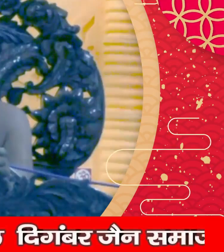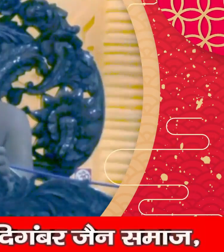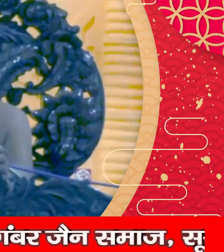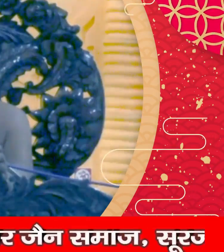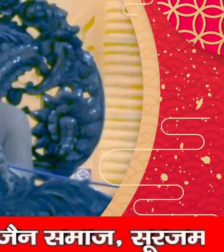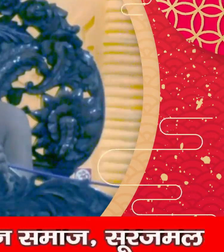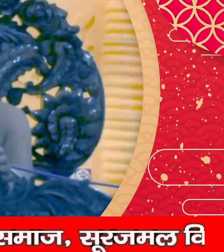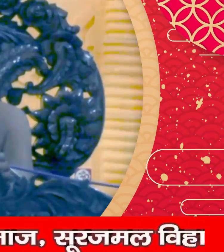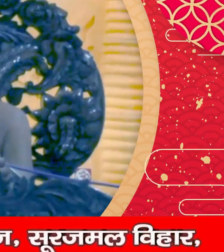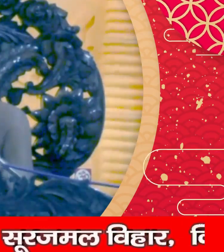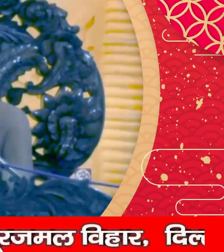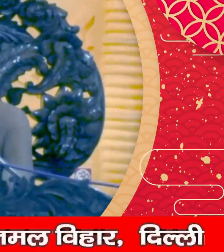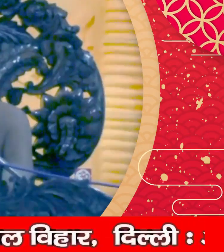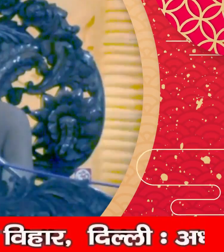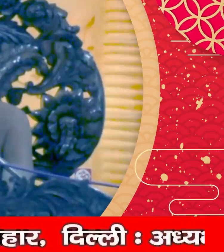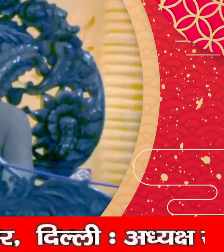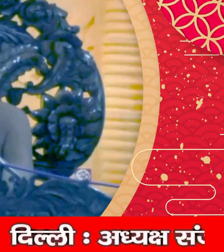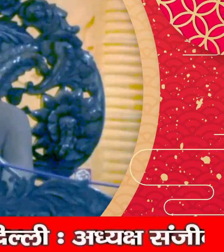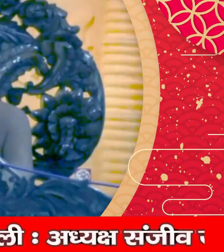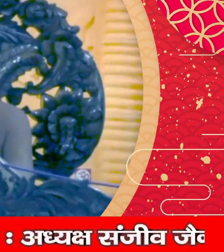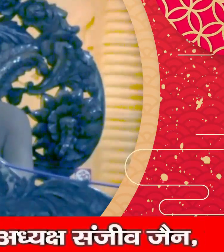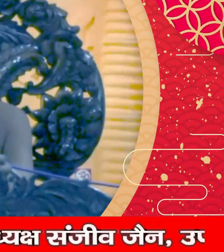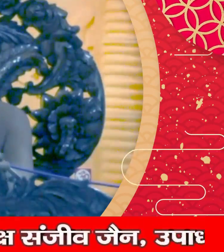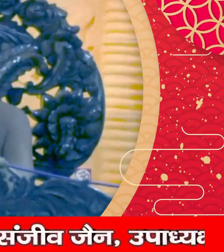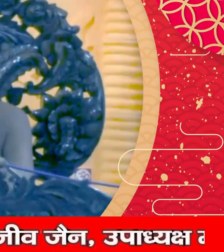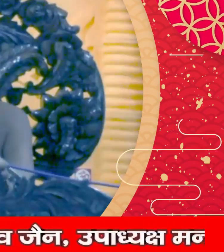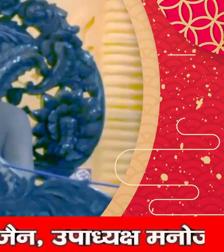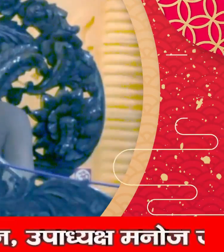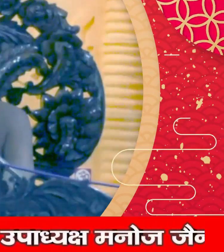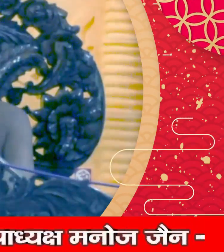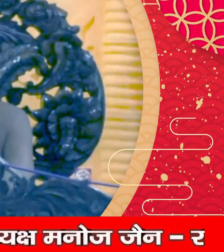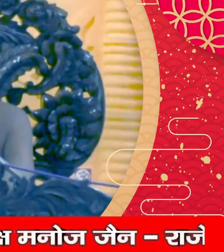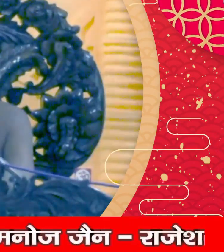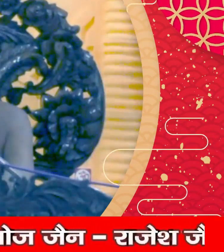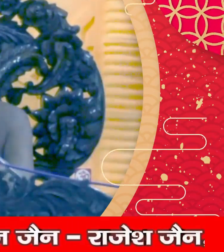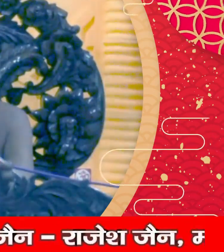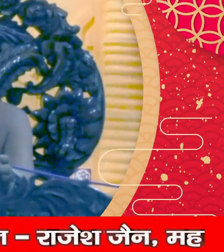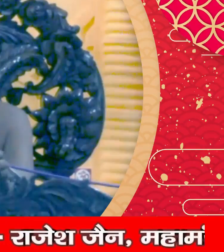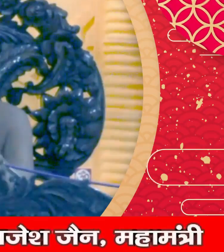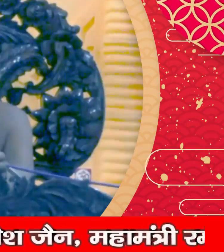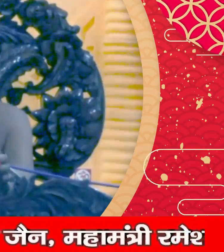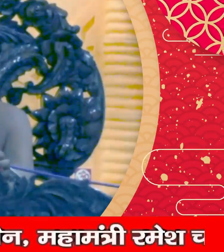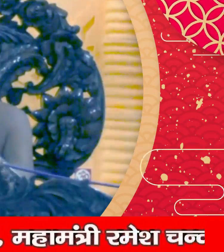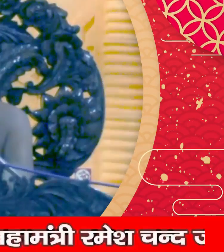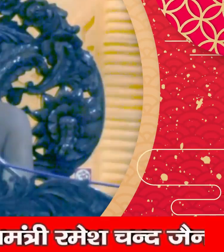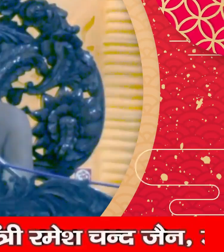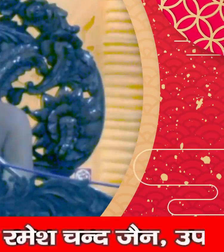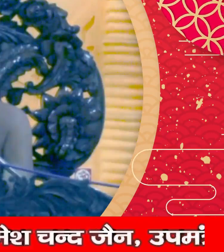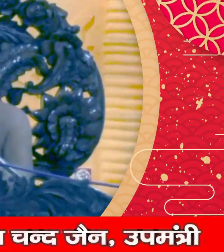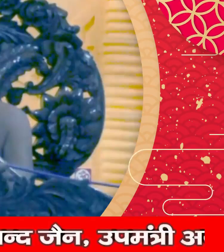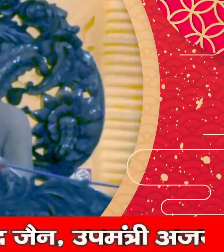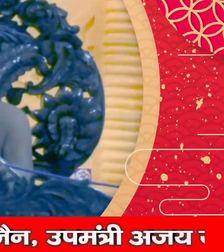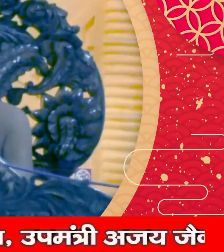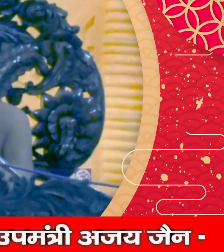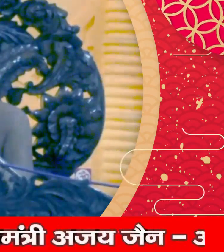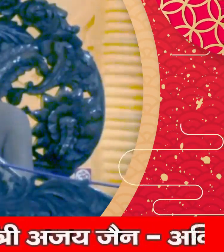अपने जीवन में उतारेंगे, ऐसी मंगल कामना और भावना है। सूरज मल का विहार का चतुर्मास ऐसा ऐतिहासिक होना